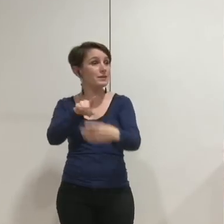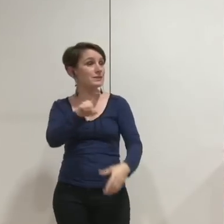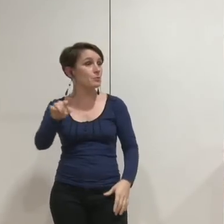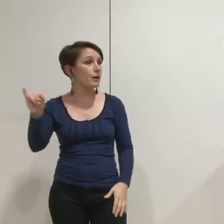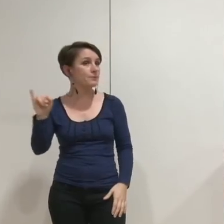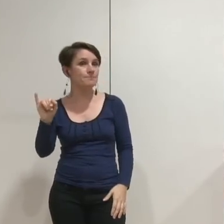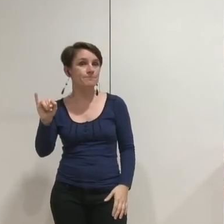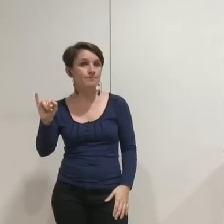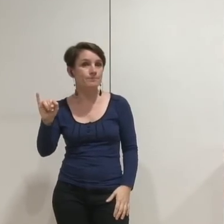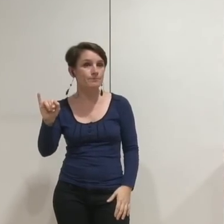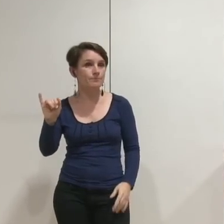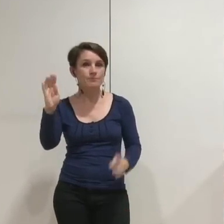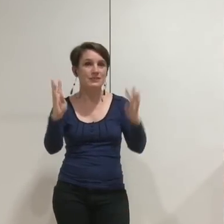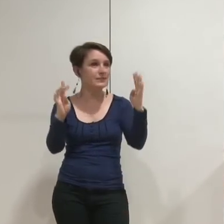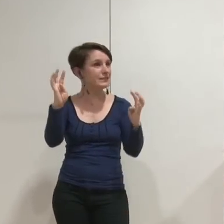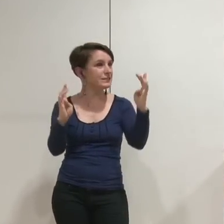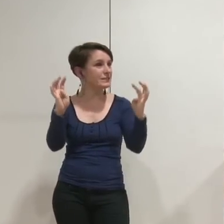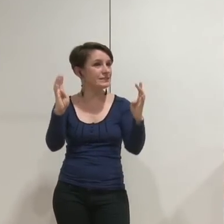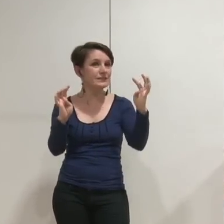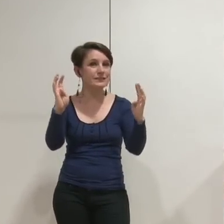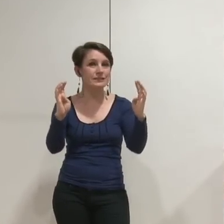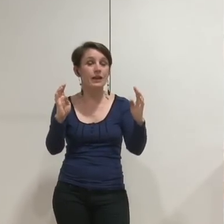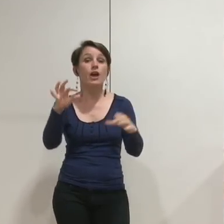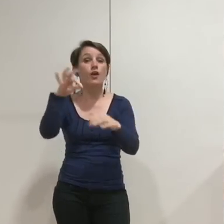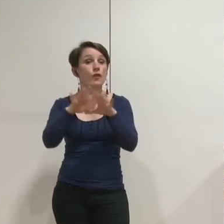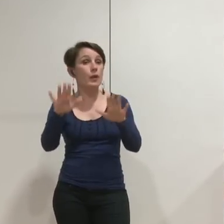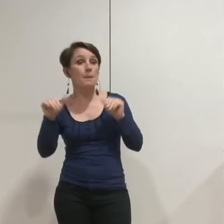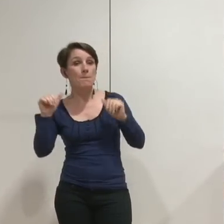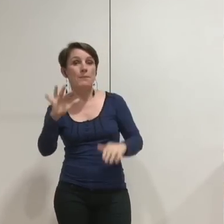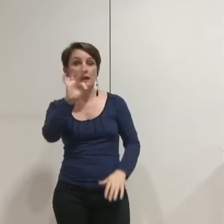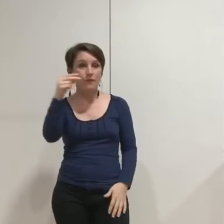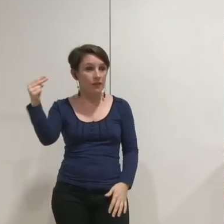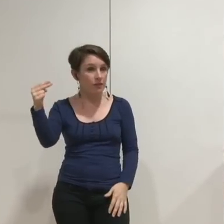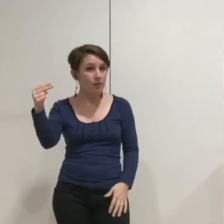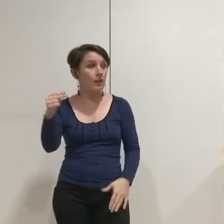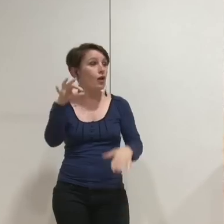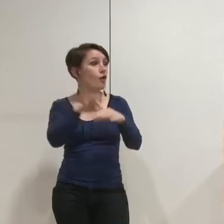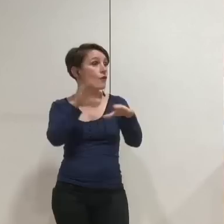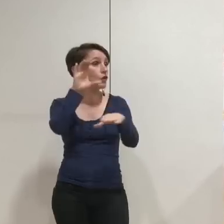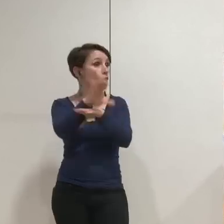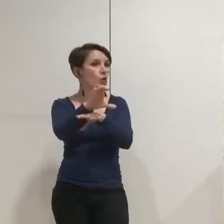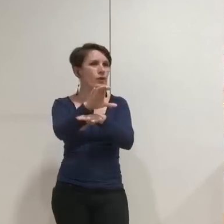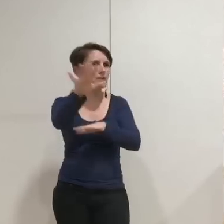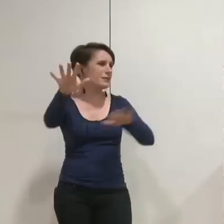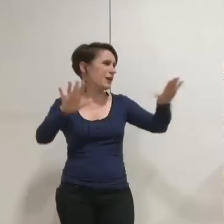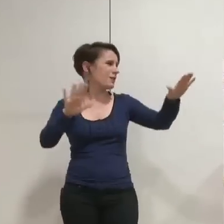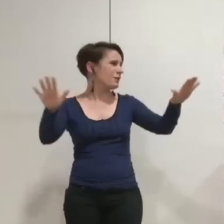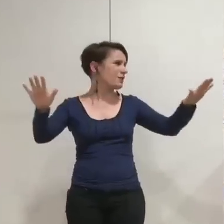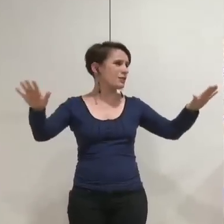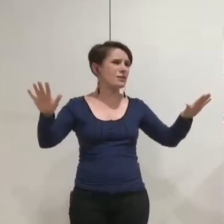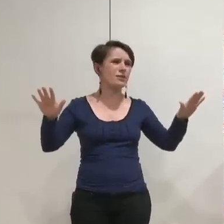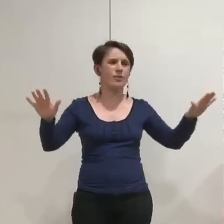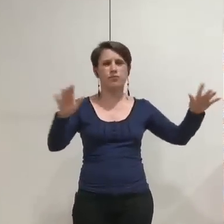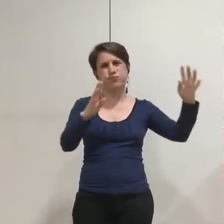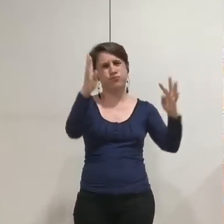vote qui s'abstient le Front National qui vote contre non non attendezop le rassemblement de